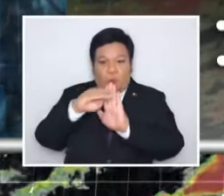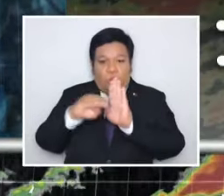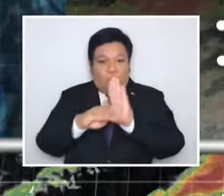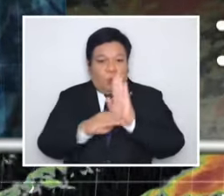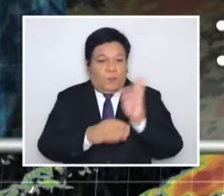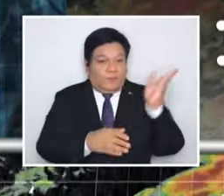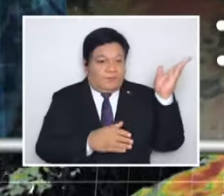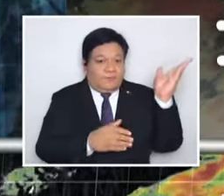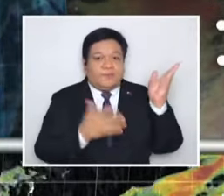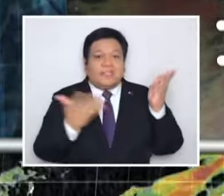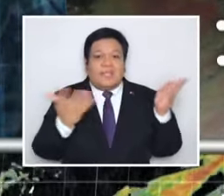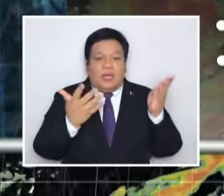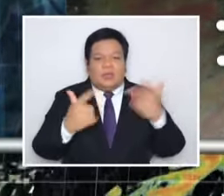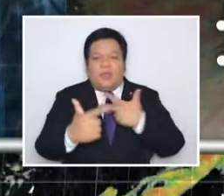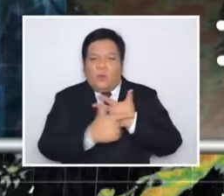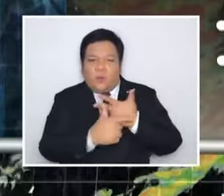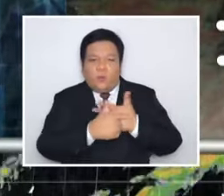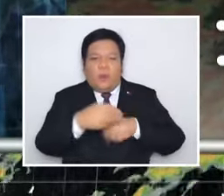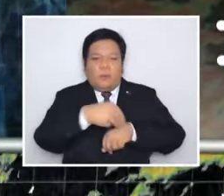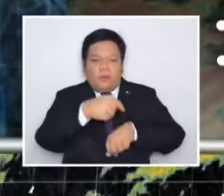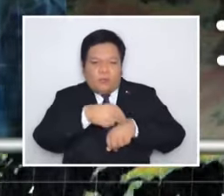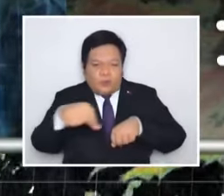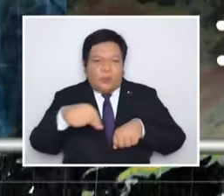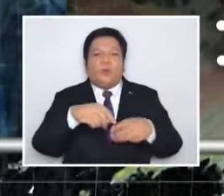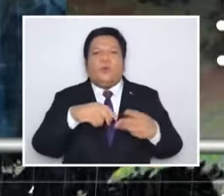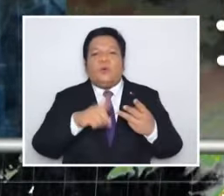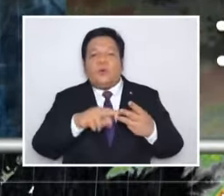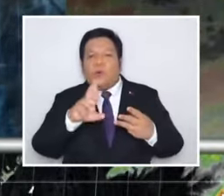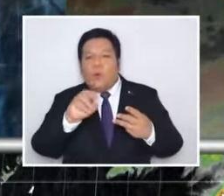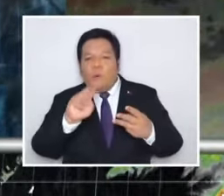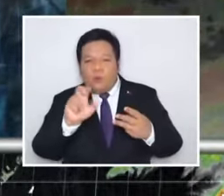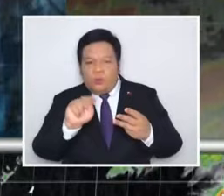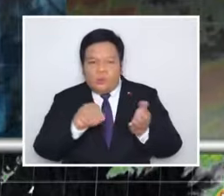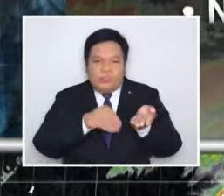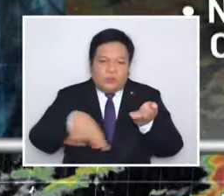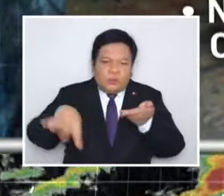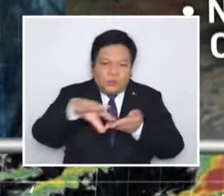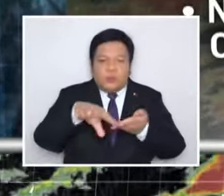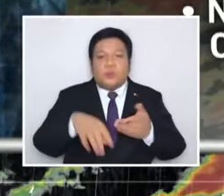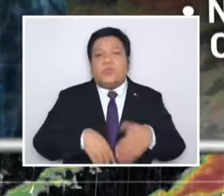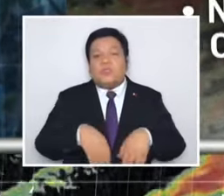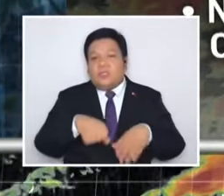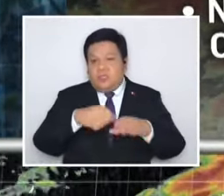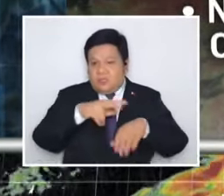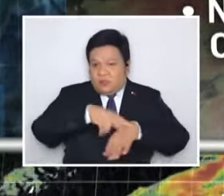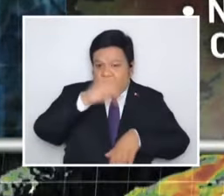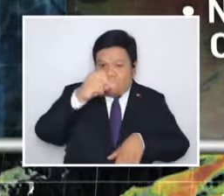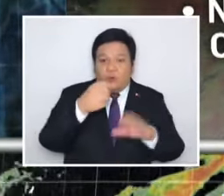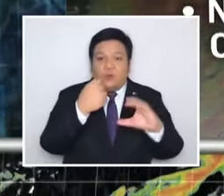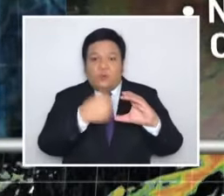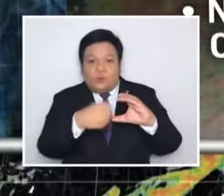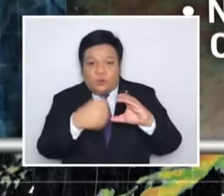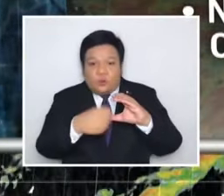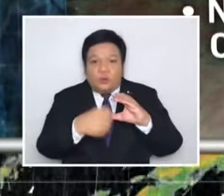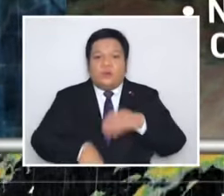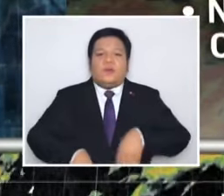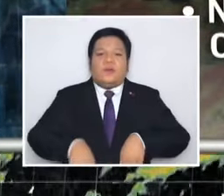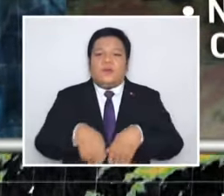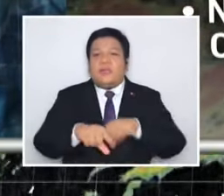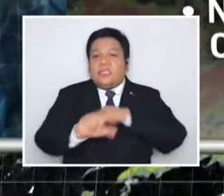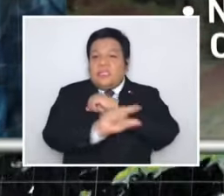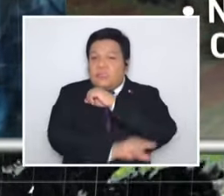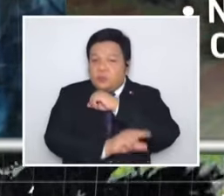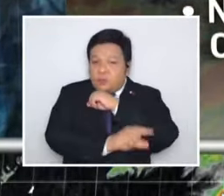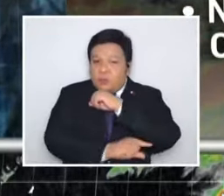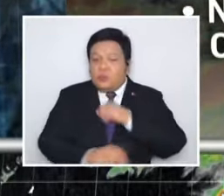at Burias Islands, western Camarines Norte, western at southern portion ng Camarines Sur, central at southern Quezon, southern Rizal,